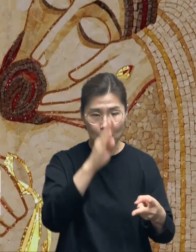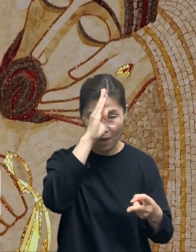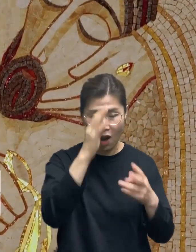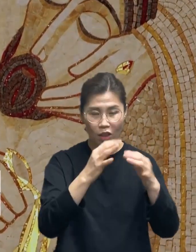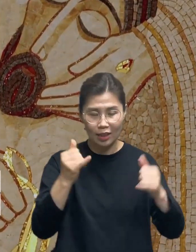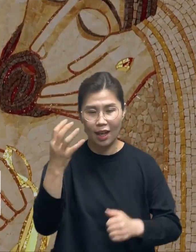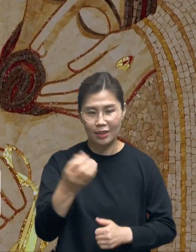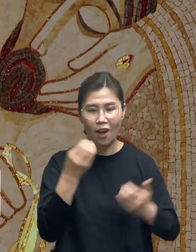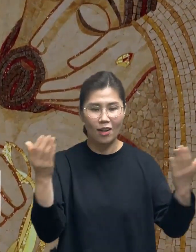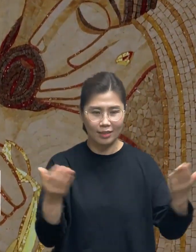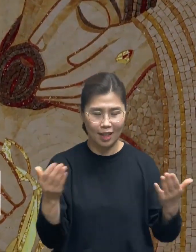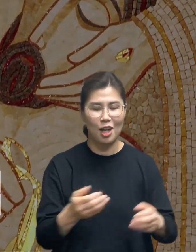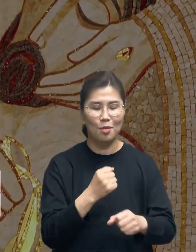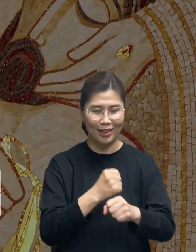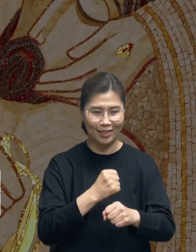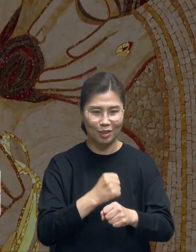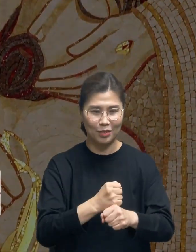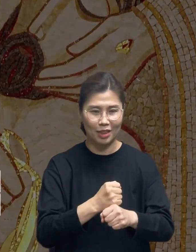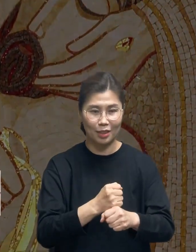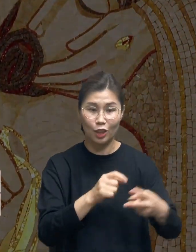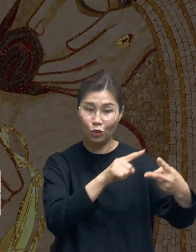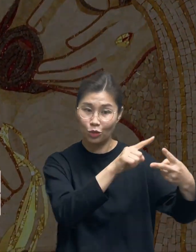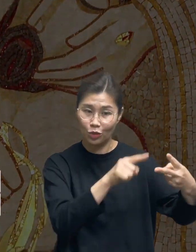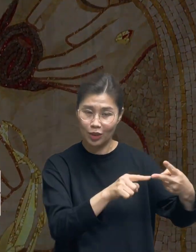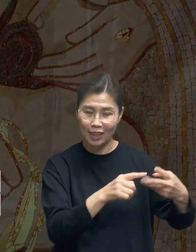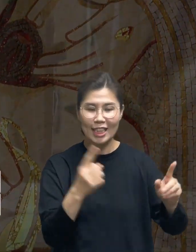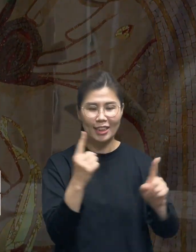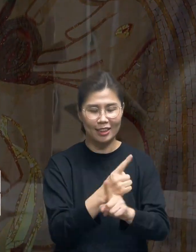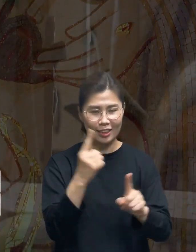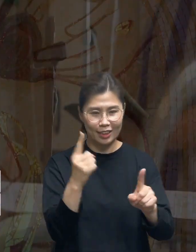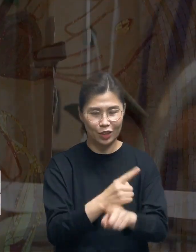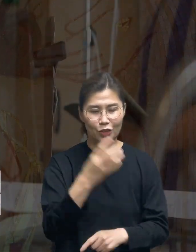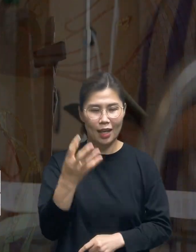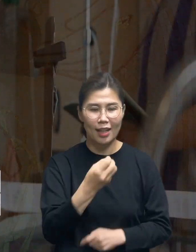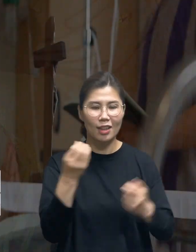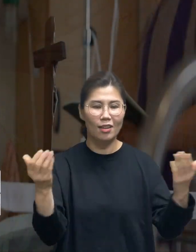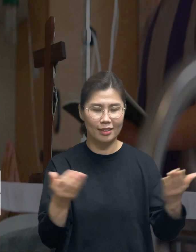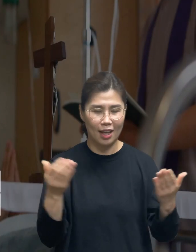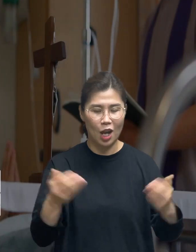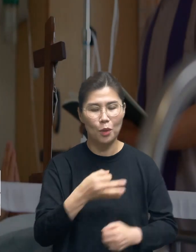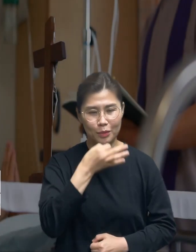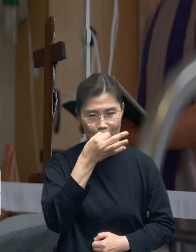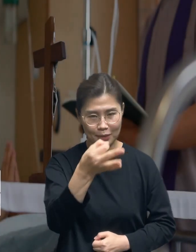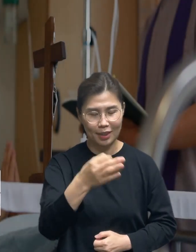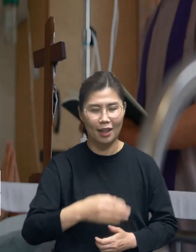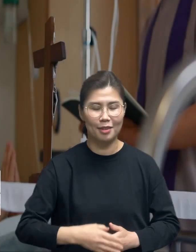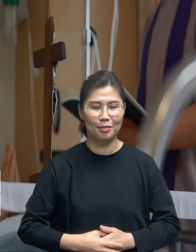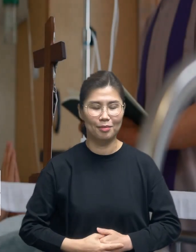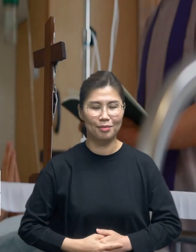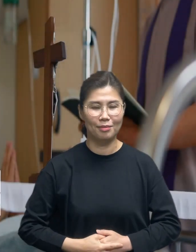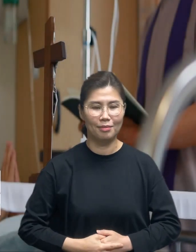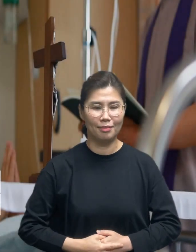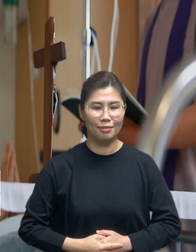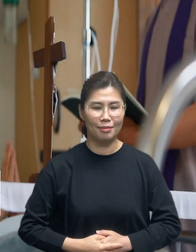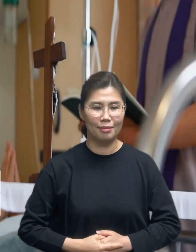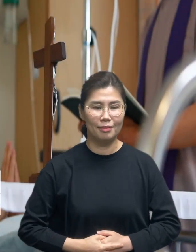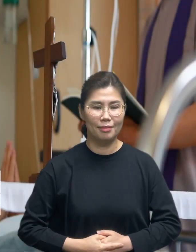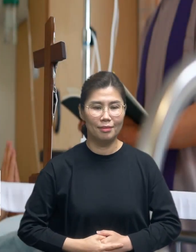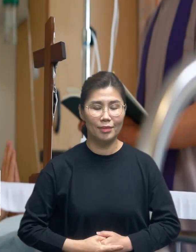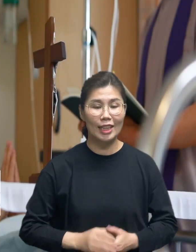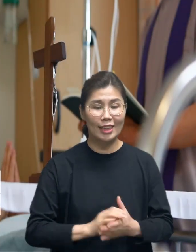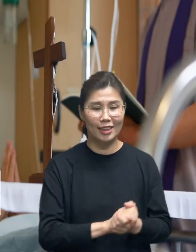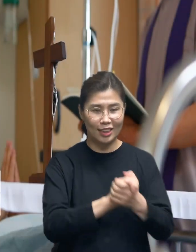해성사와 병자성사를 세우셨습니다 이 두 성사를 우리는 치유의 성사라고 부릅니다